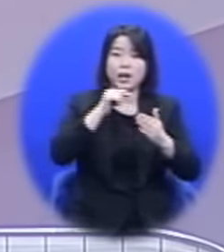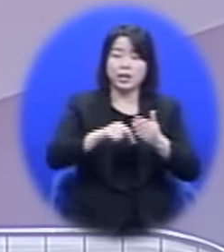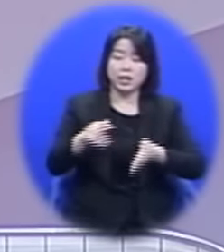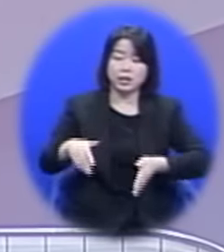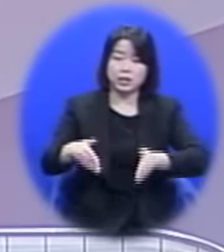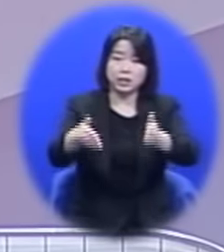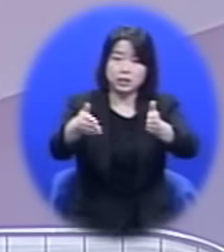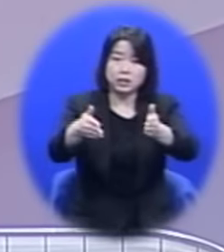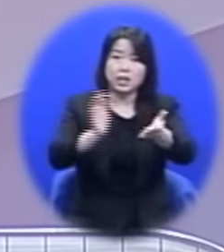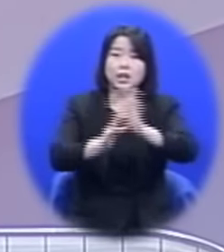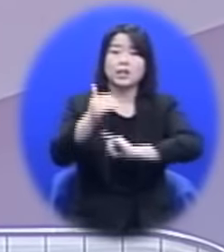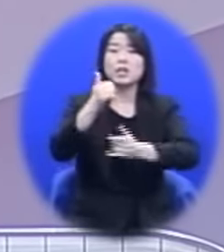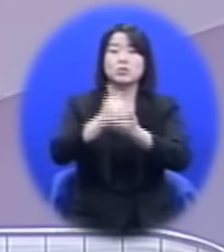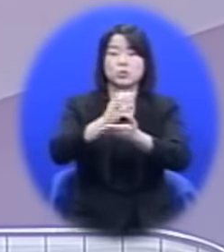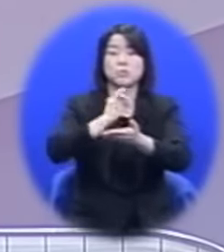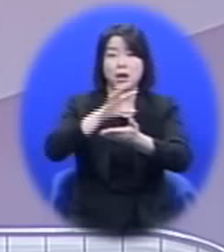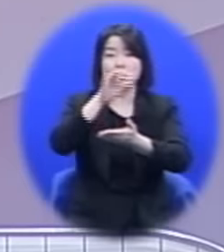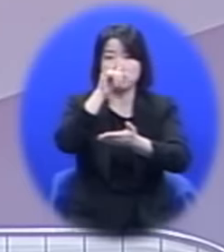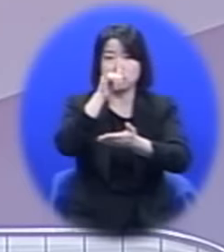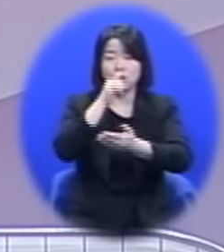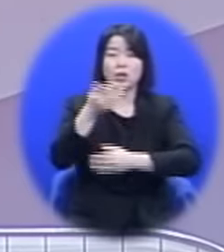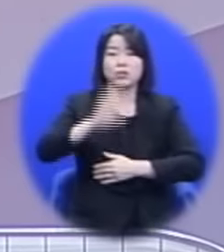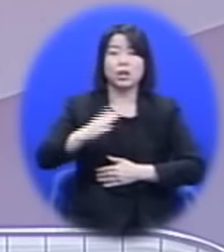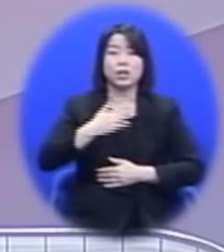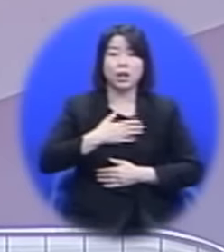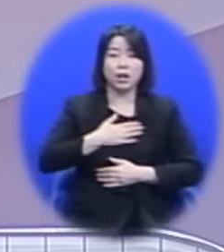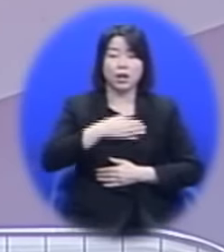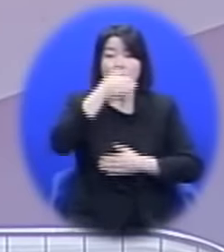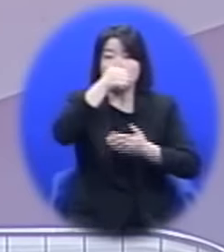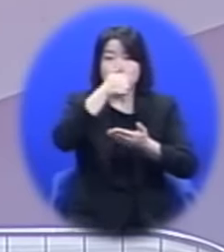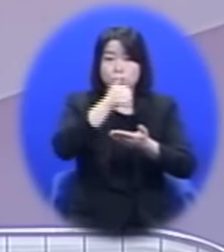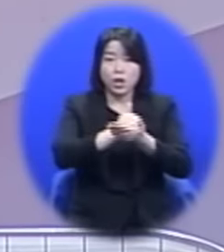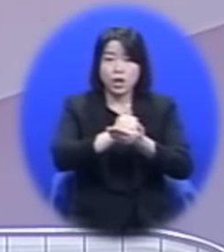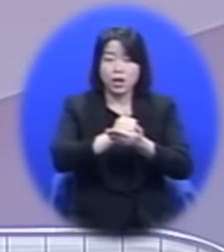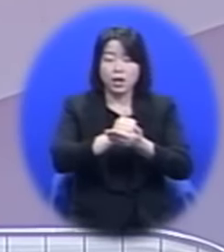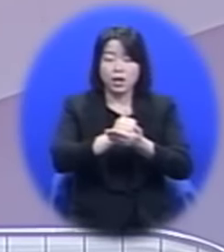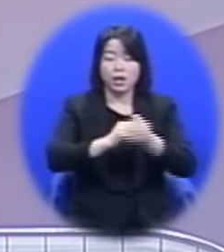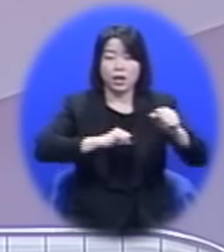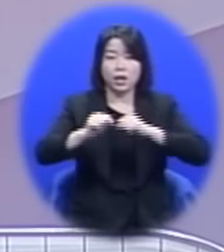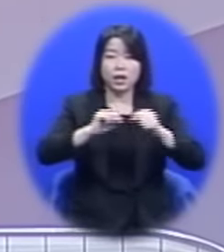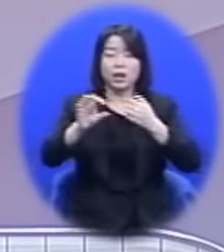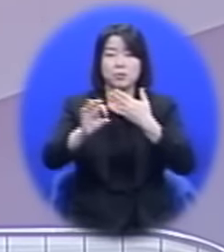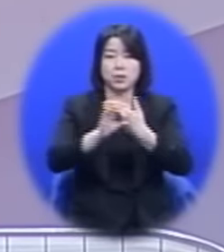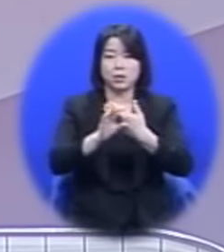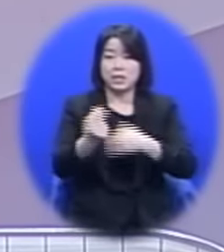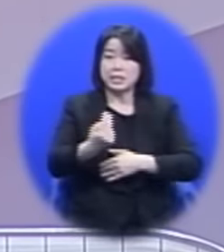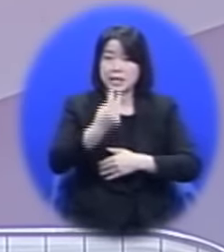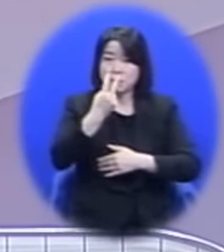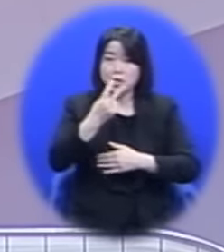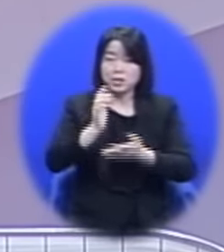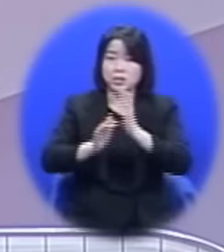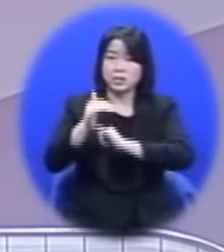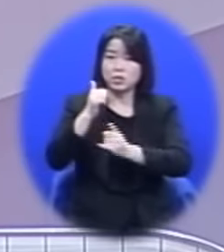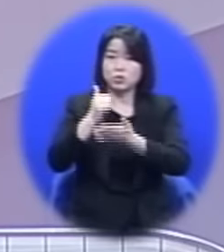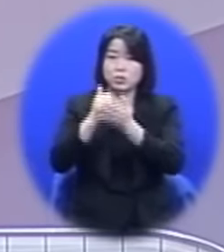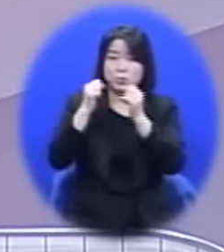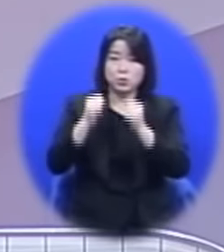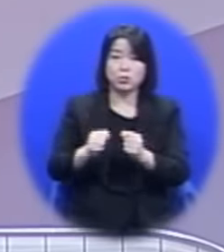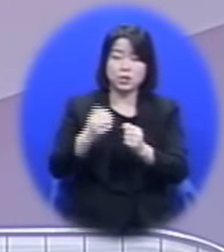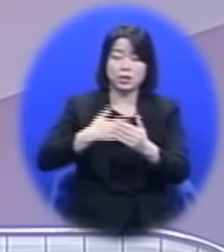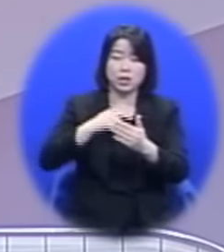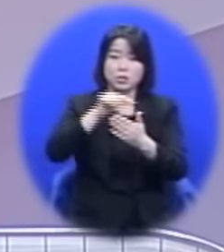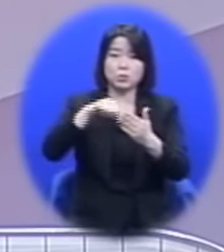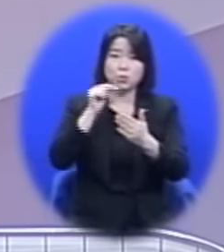그분밖에 없는데 내가 죄를 지으면 생명의 길이신 예수님 존재는 내 속에서